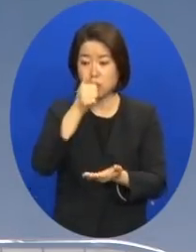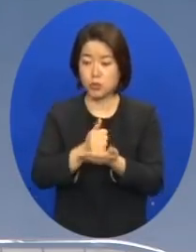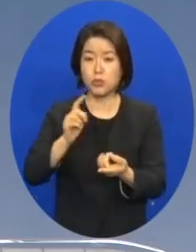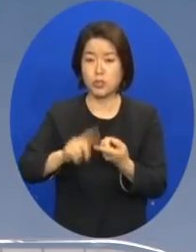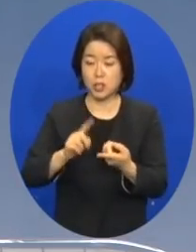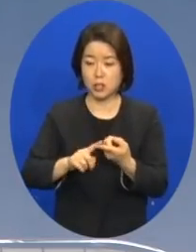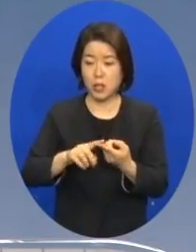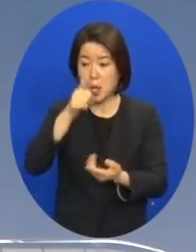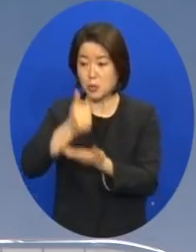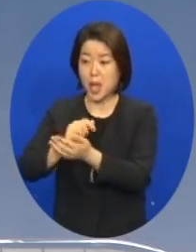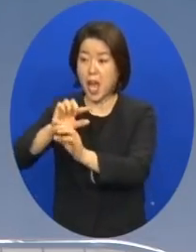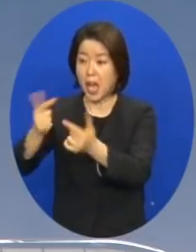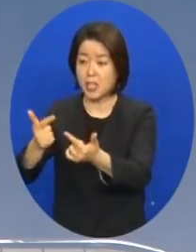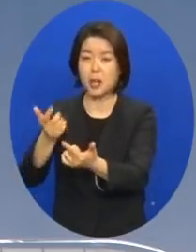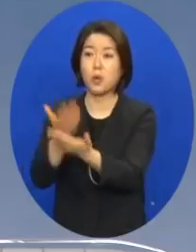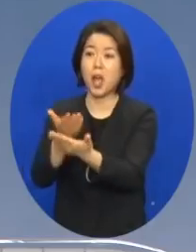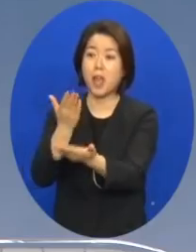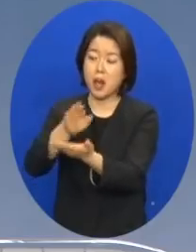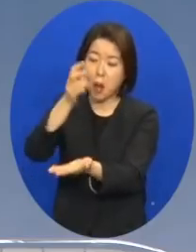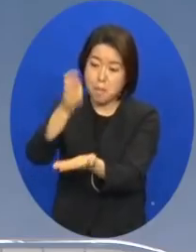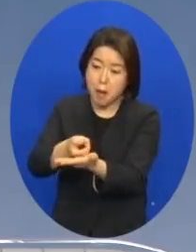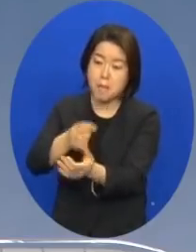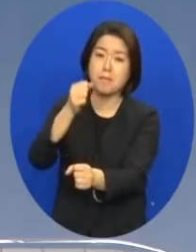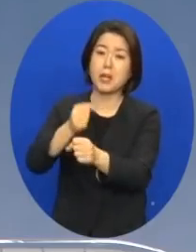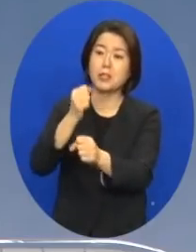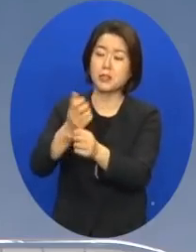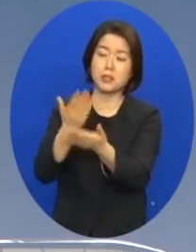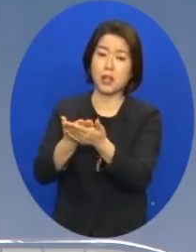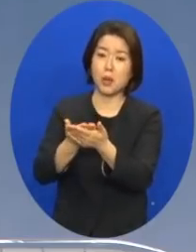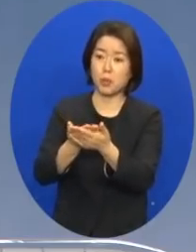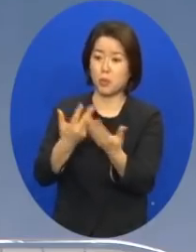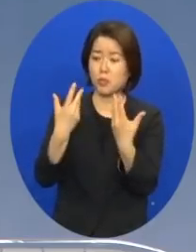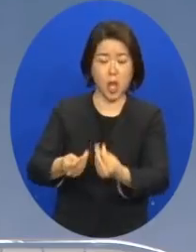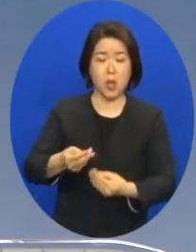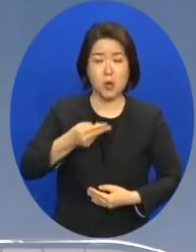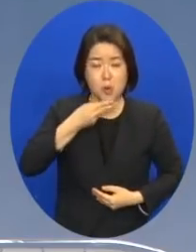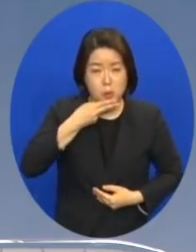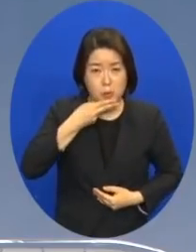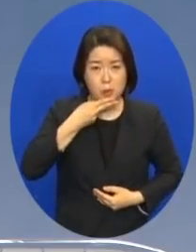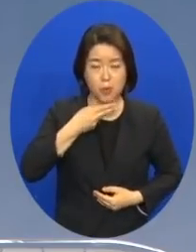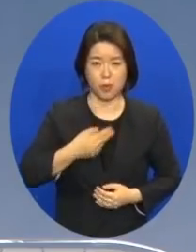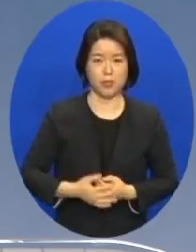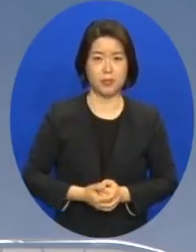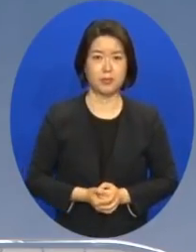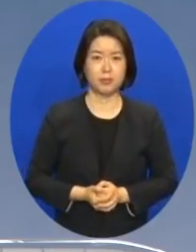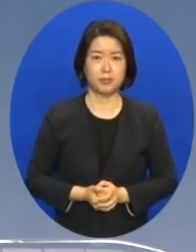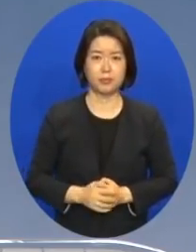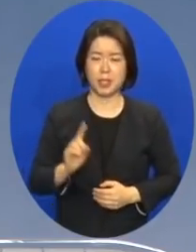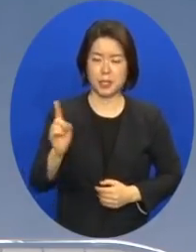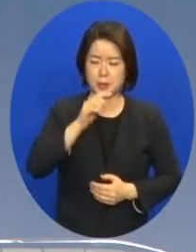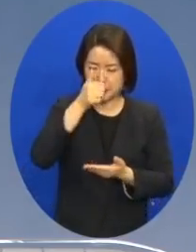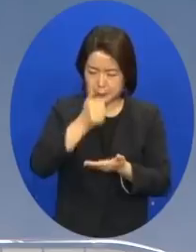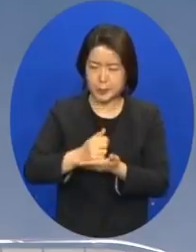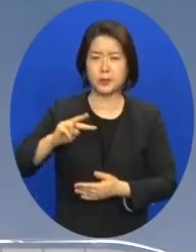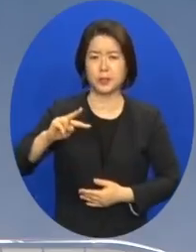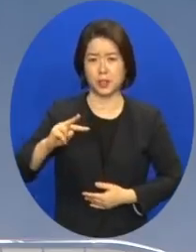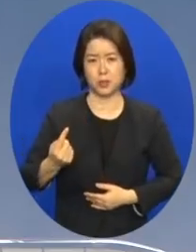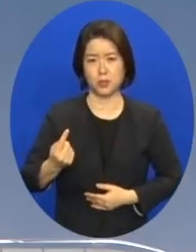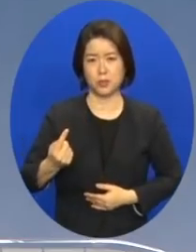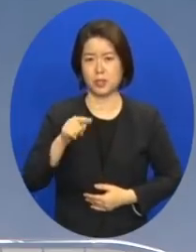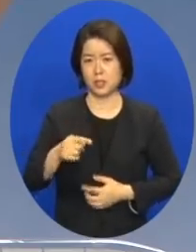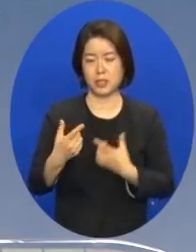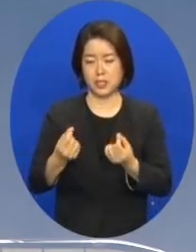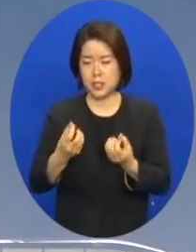죄 아니라고 합법화해달라고 주장하는 경우가 없어요. 어떤 죄도요,